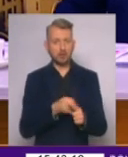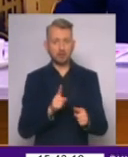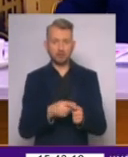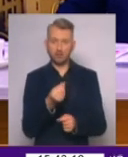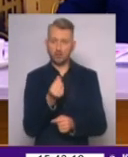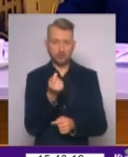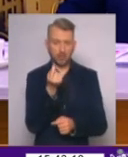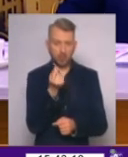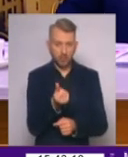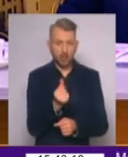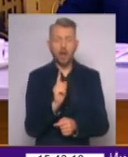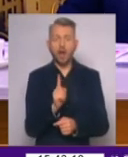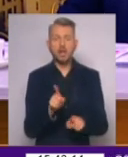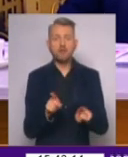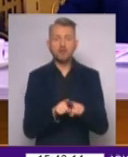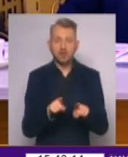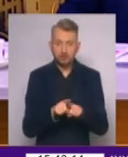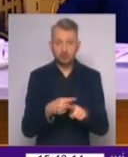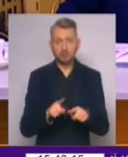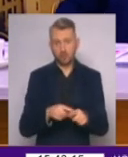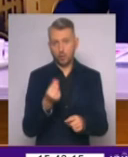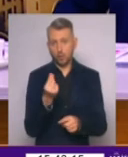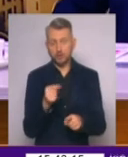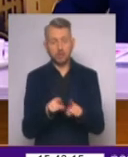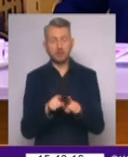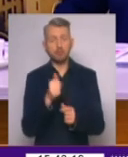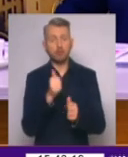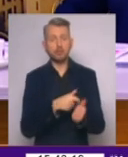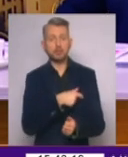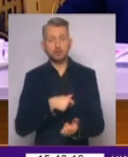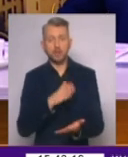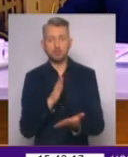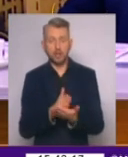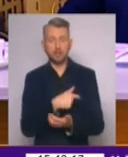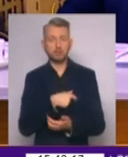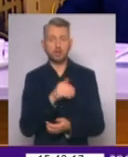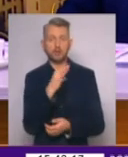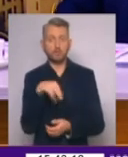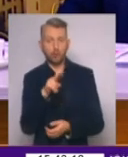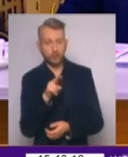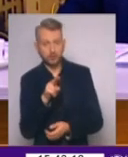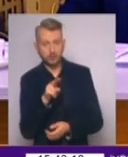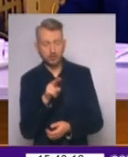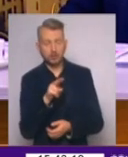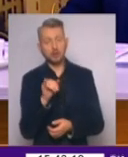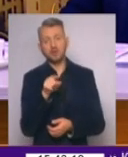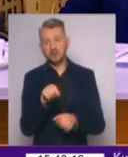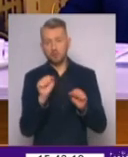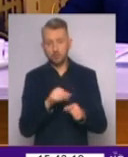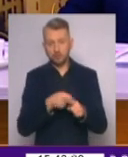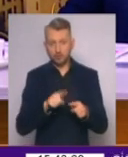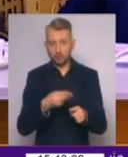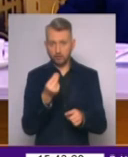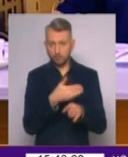кошти, але все ж таки це є кошти. Так само кожен депутат має свій так званий депутатський фонд, і так само він може із цього фонду